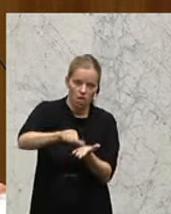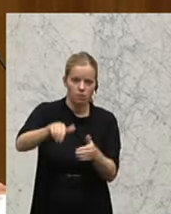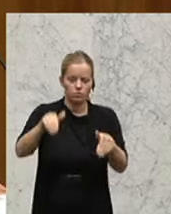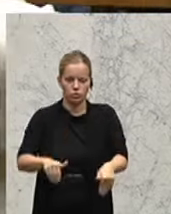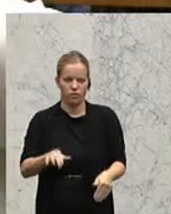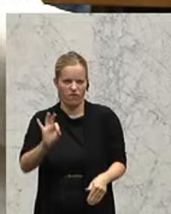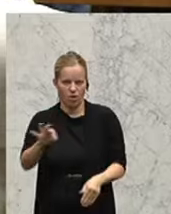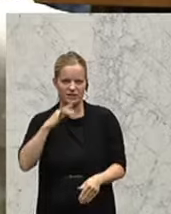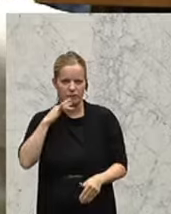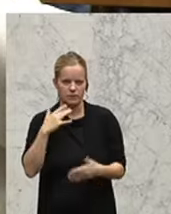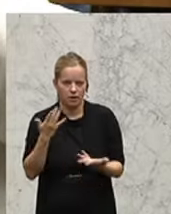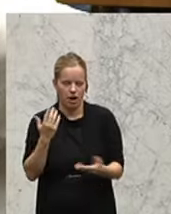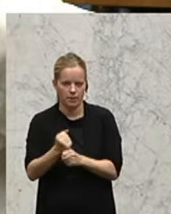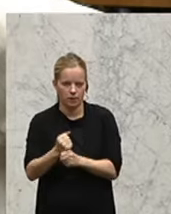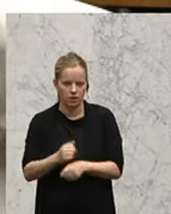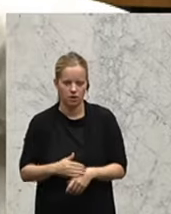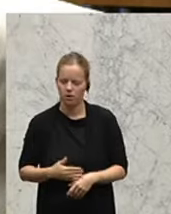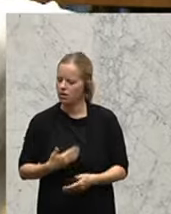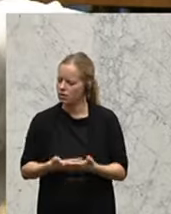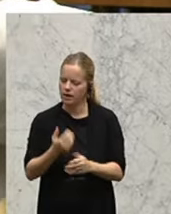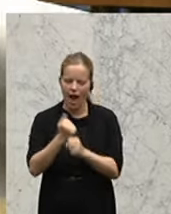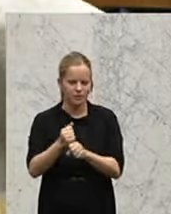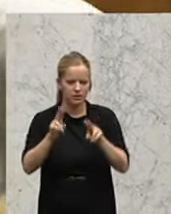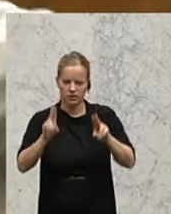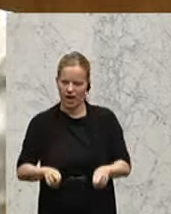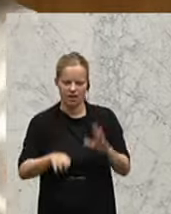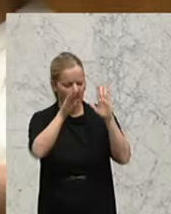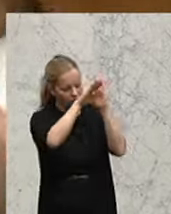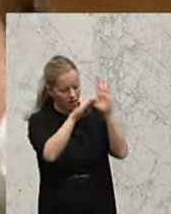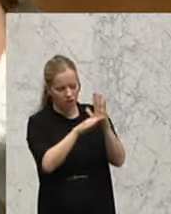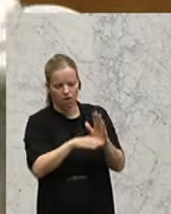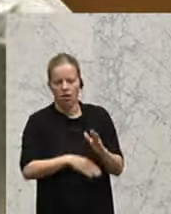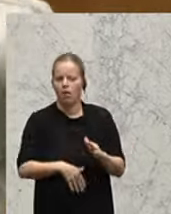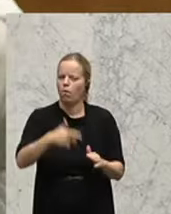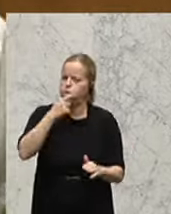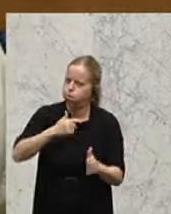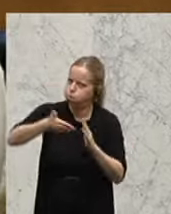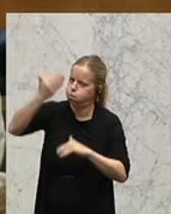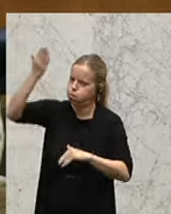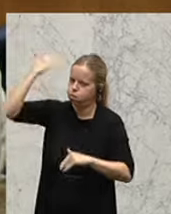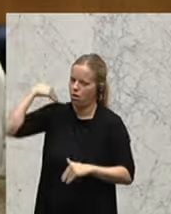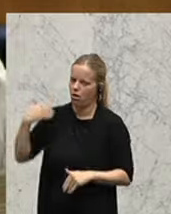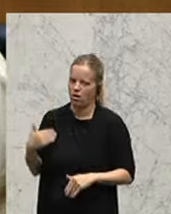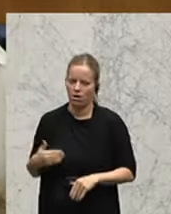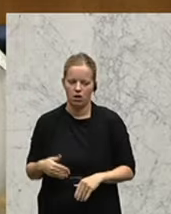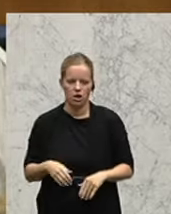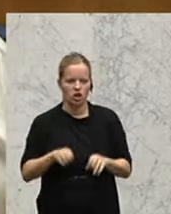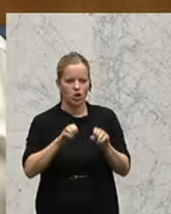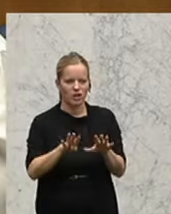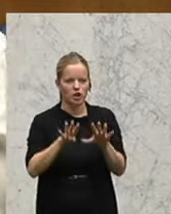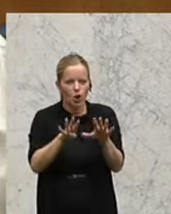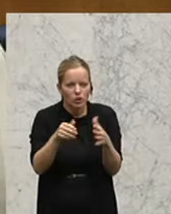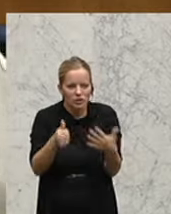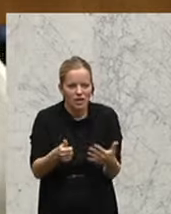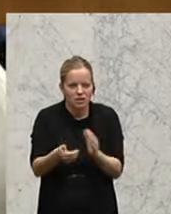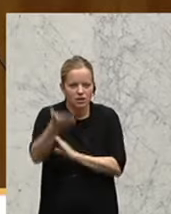vollkommen jenseitig, was das Arbeitsrecht regelt. Es kommt aus einer anderen Zeit. Das Arbeitszeitgesetz ist von 1969, wo